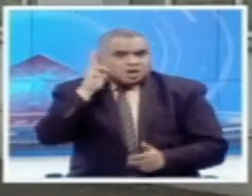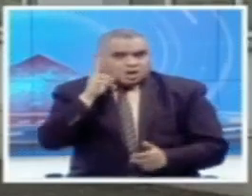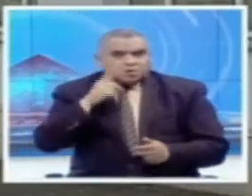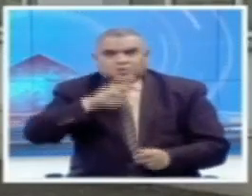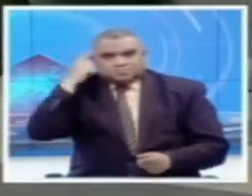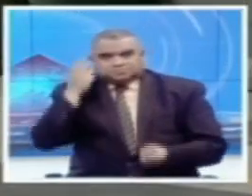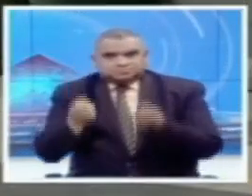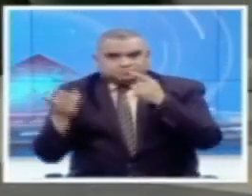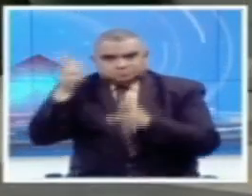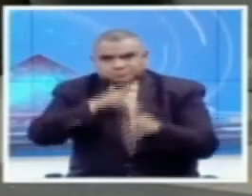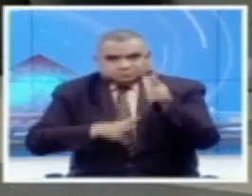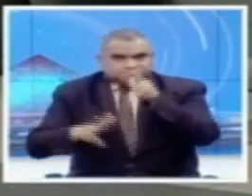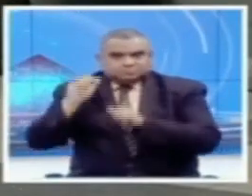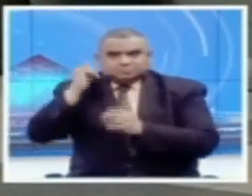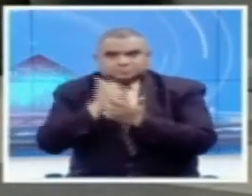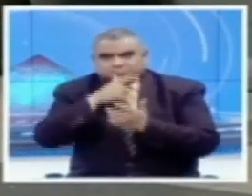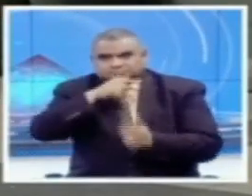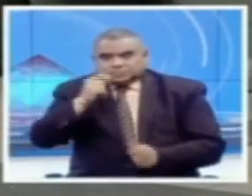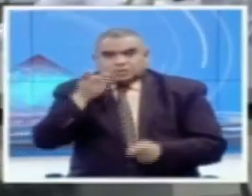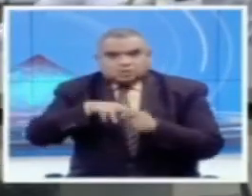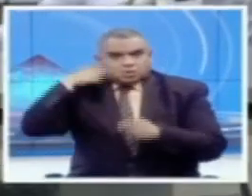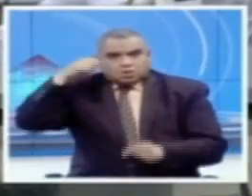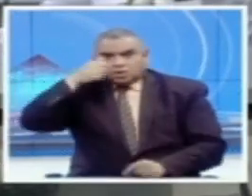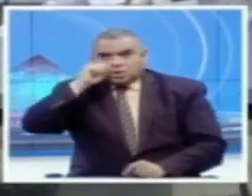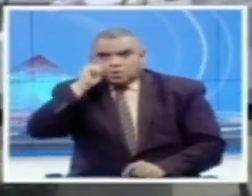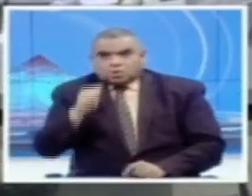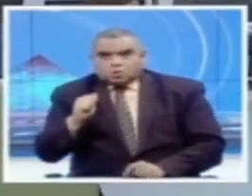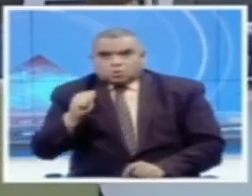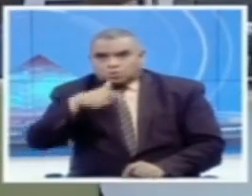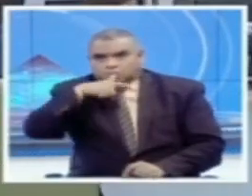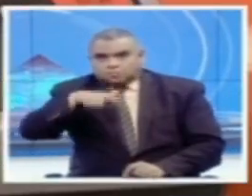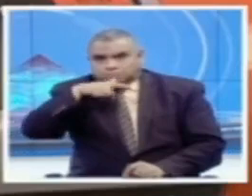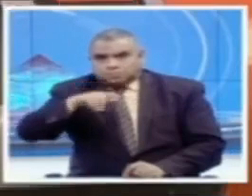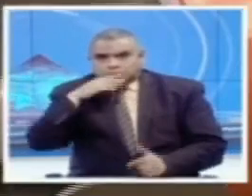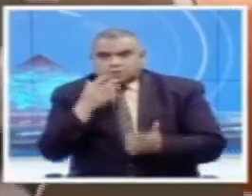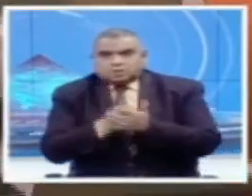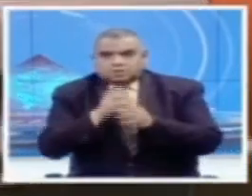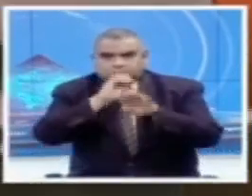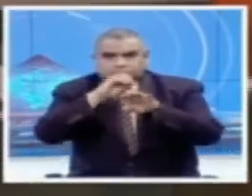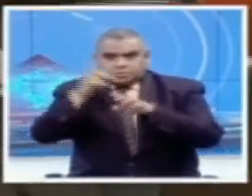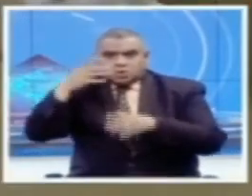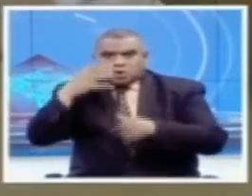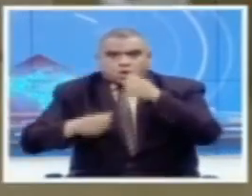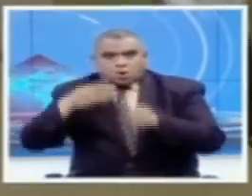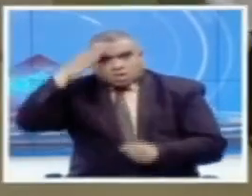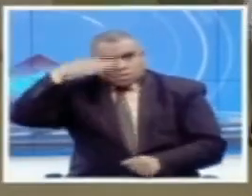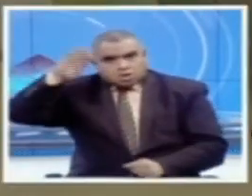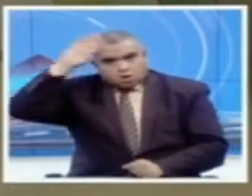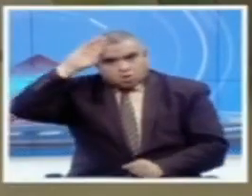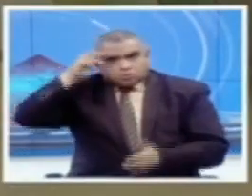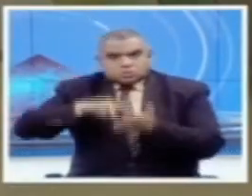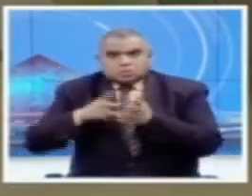والروايات التي وصفتها بالكاذبة. وكان الرئيس الأوكراني فولاديمير زيلينسكي قد حث هولندا وأستراليا على